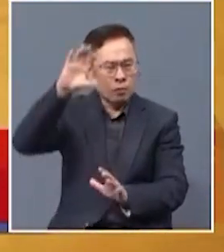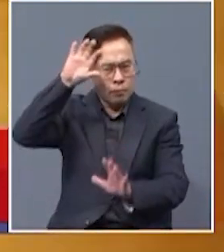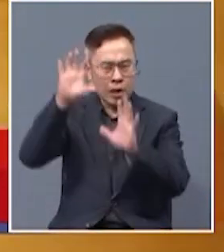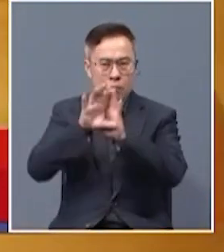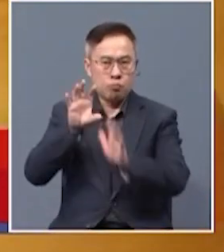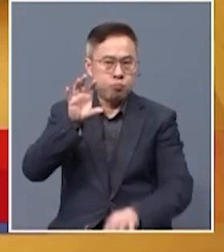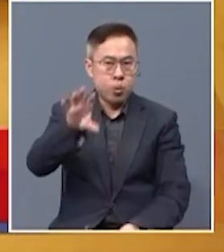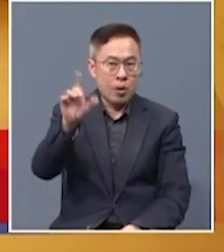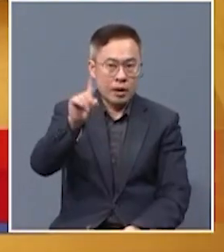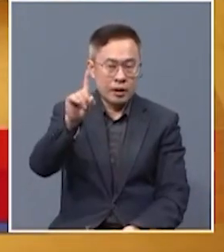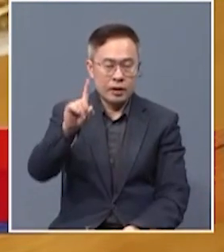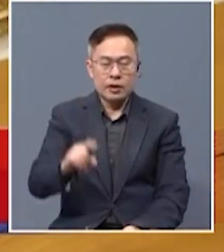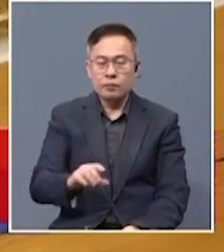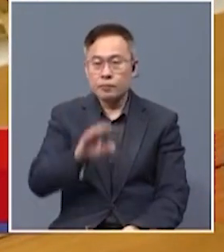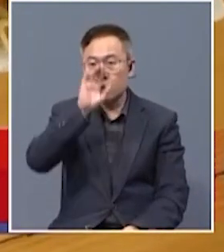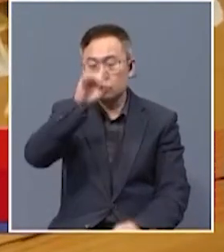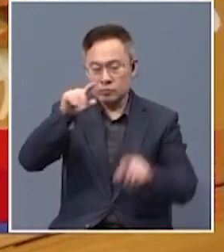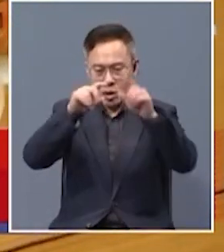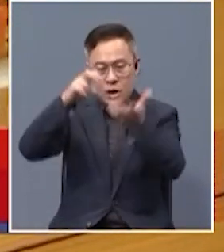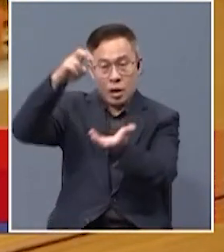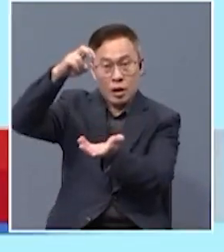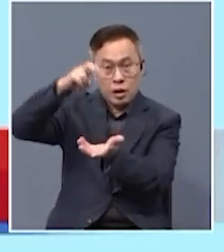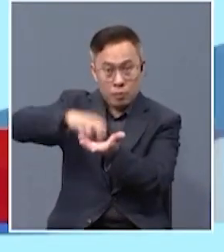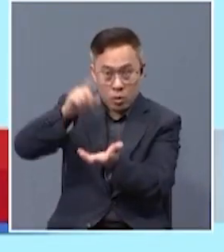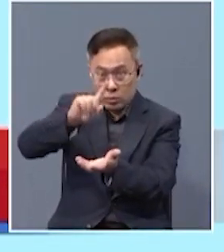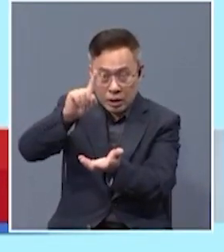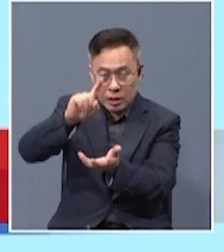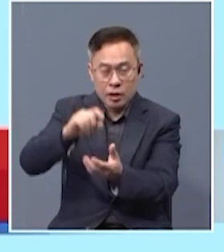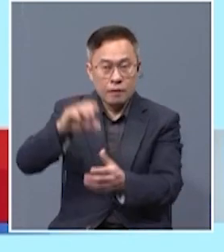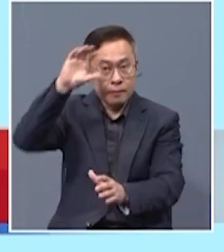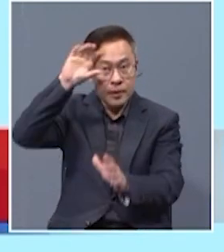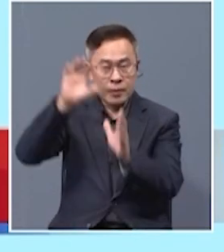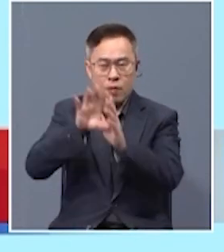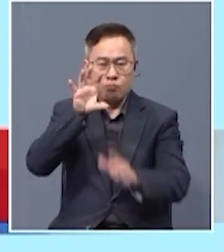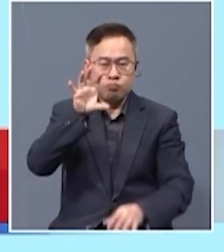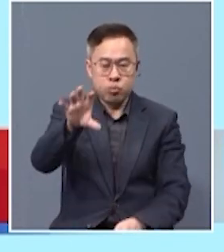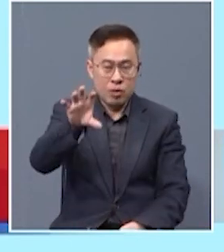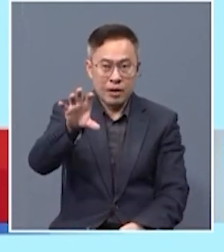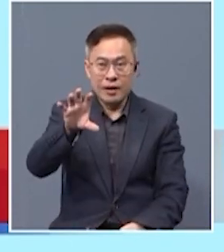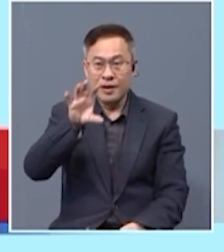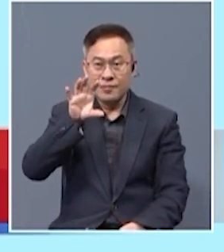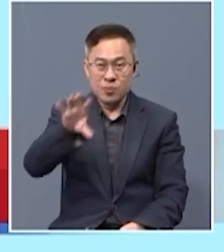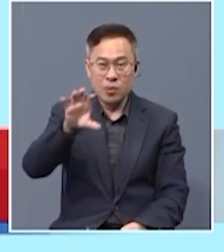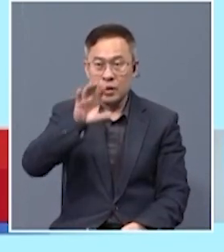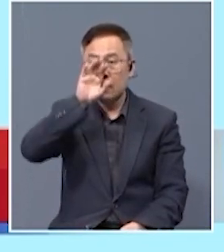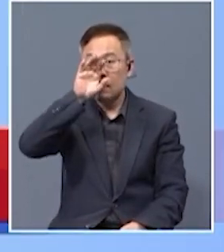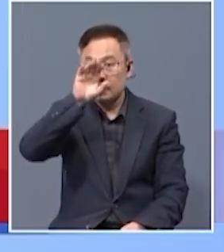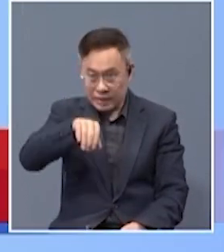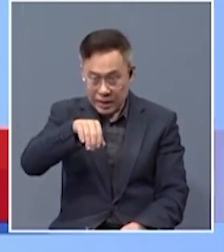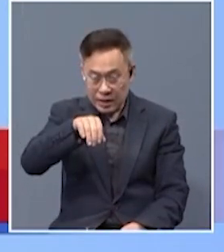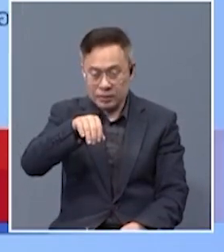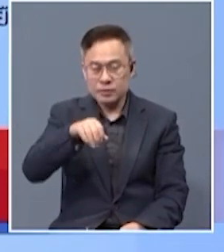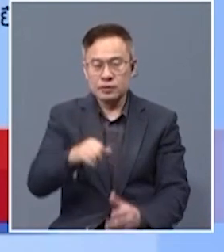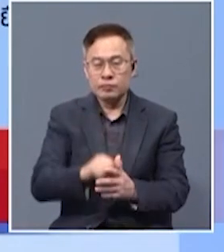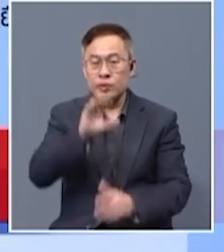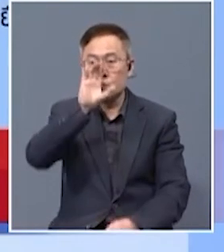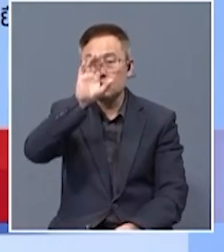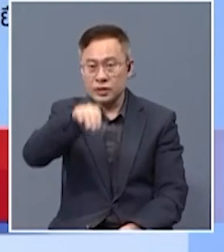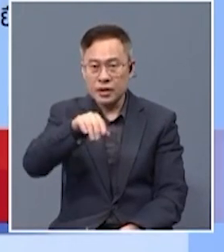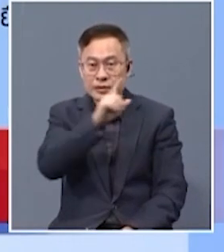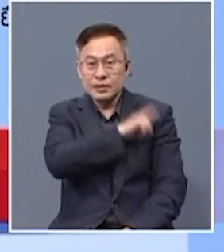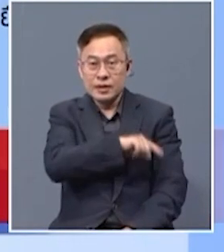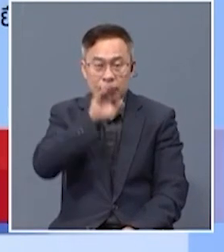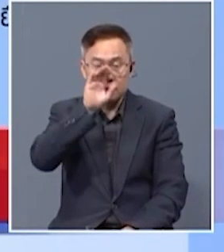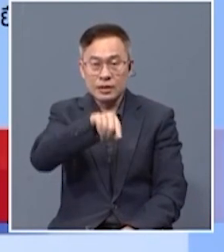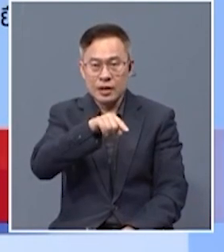านสังเกตจากสัญลักษณ์รับรองมาตรฐานการท่องเที่ยวไทย Thailand Tourism Standard ที่เป็นเครื่องหมายช้างชูงวงเริง